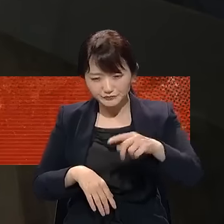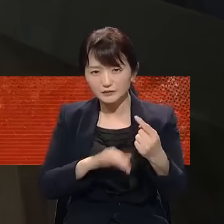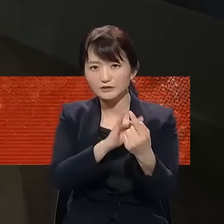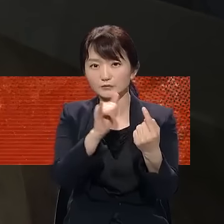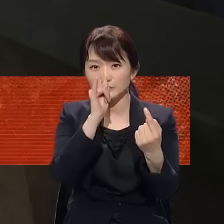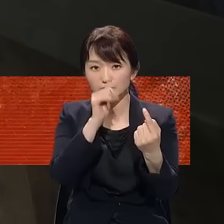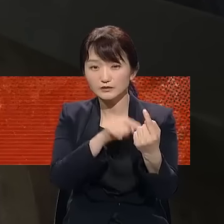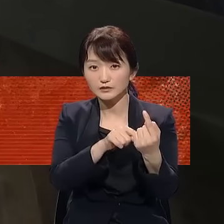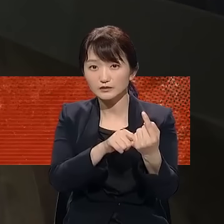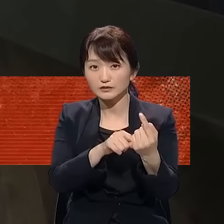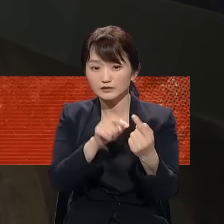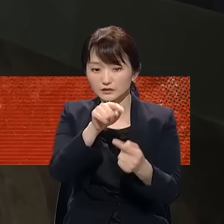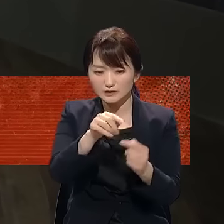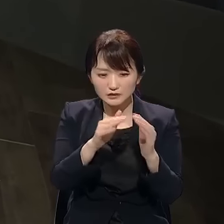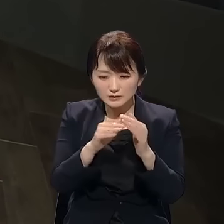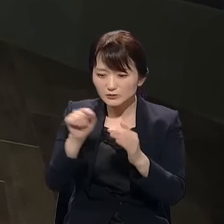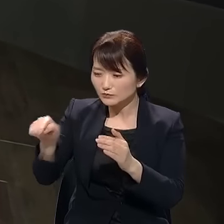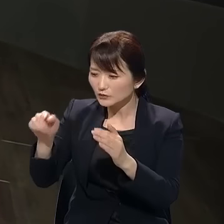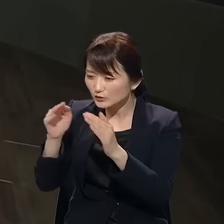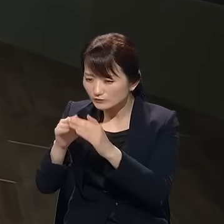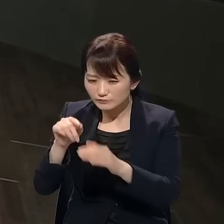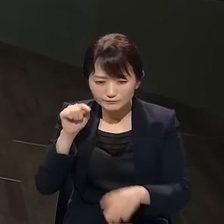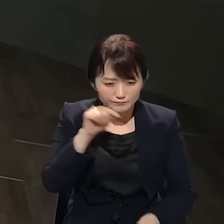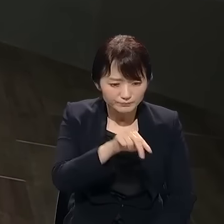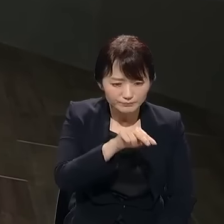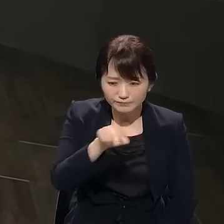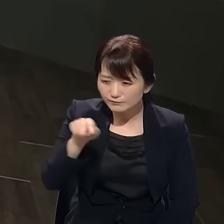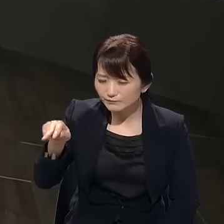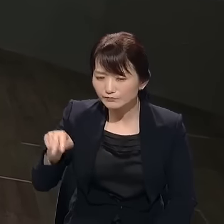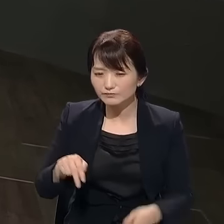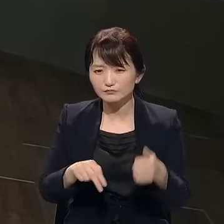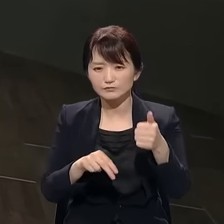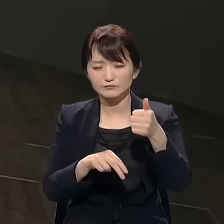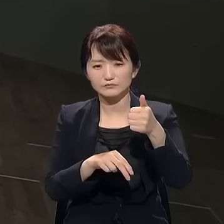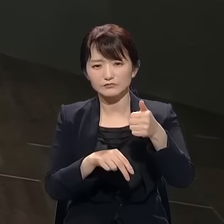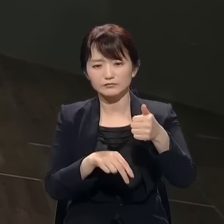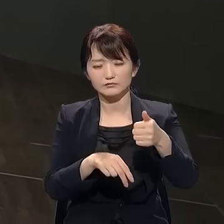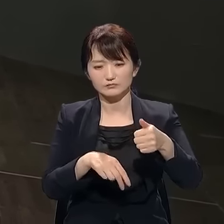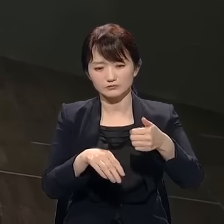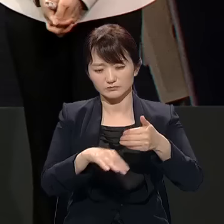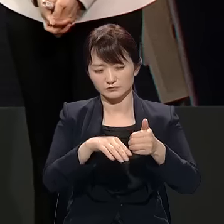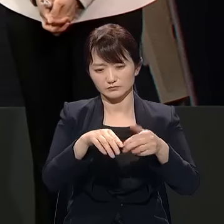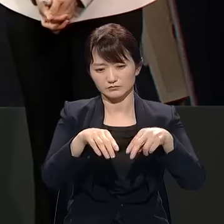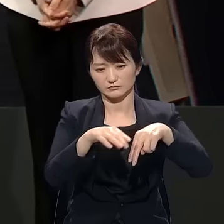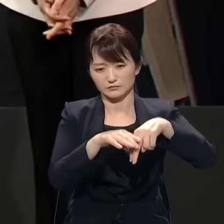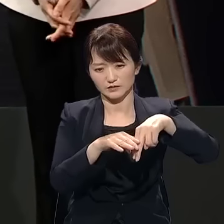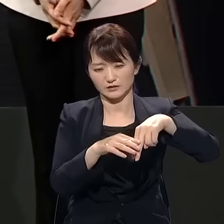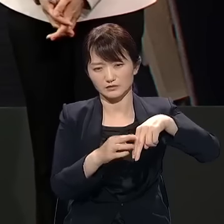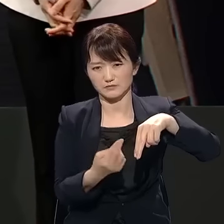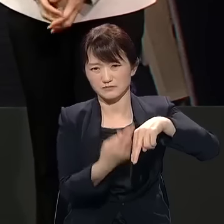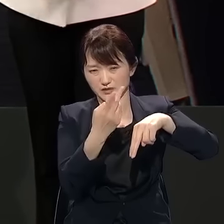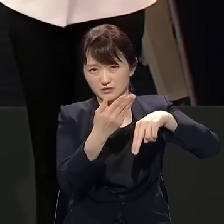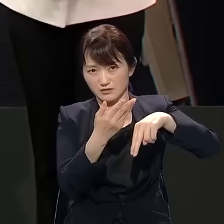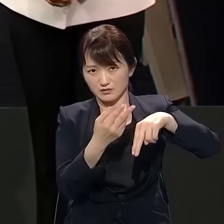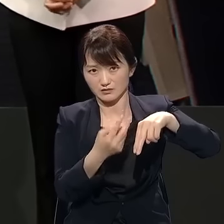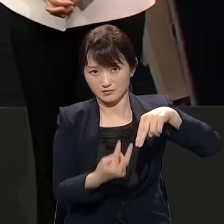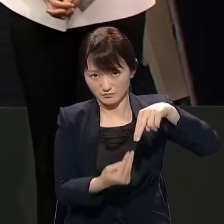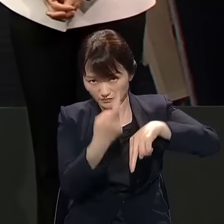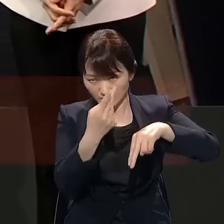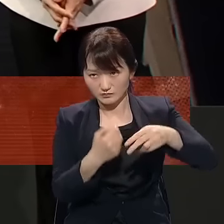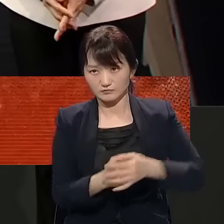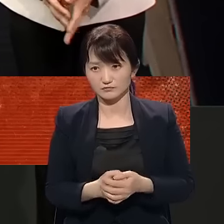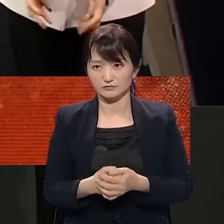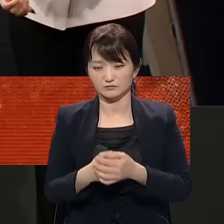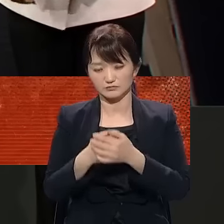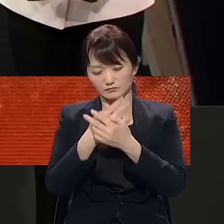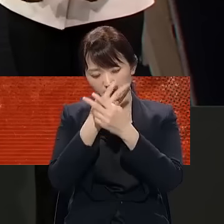있습니다이 집 저집을 기웃거리는데 하이도 모두 벗고 있는 모습입니다 잠에서 깬 한 주민이 골프채를 들고